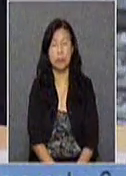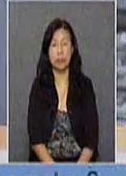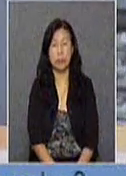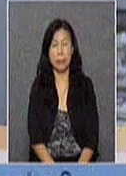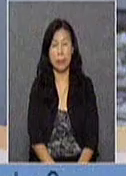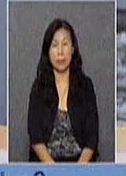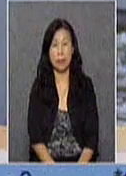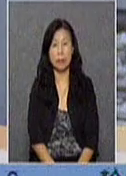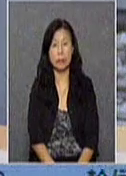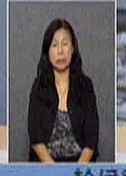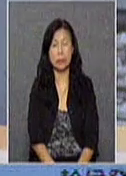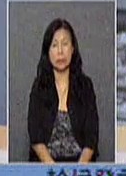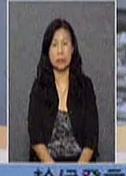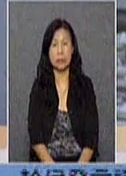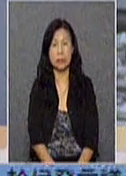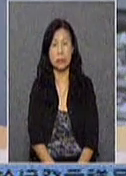其實